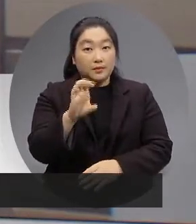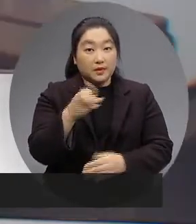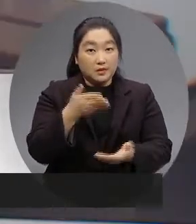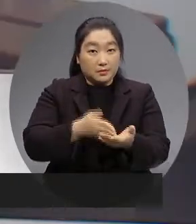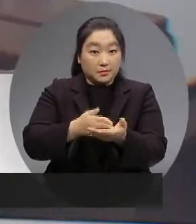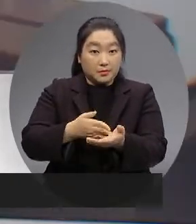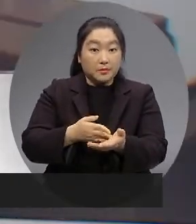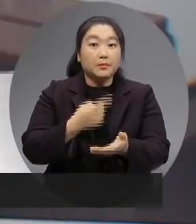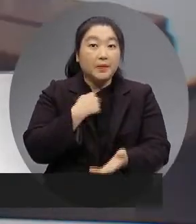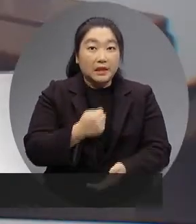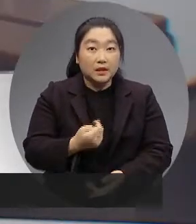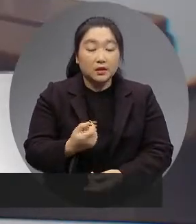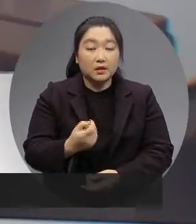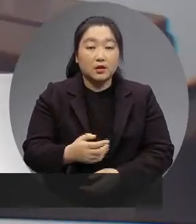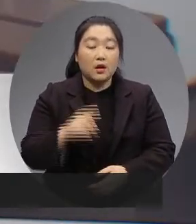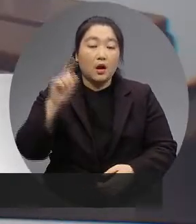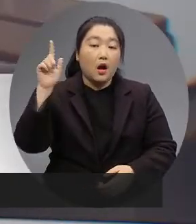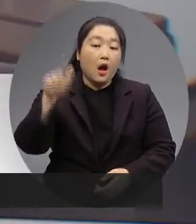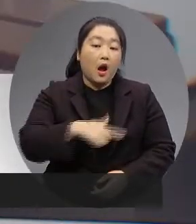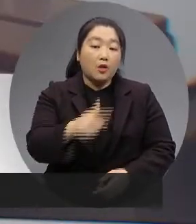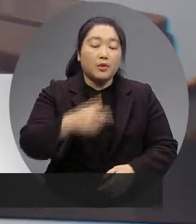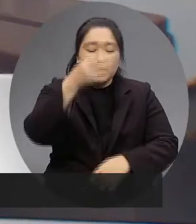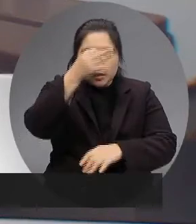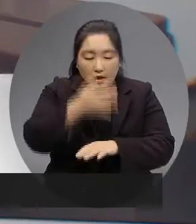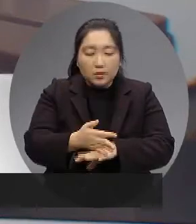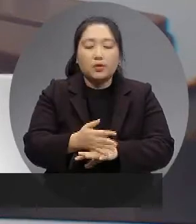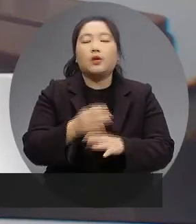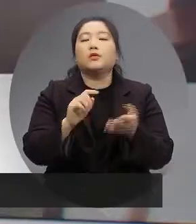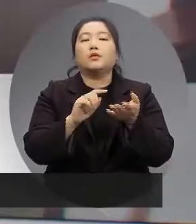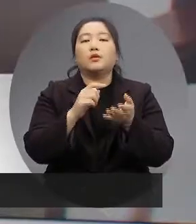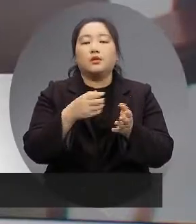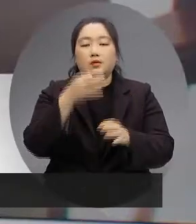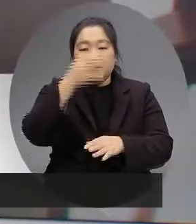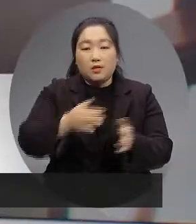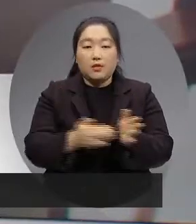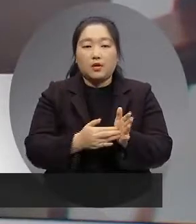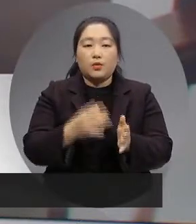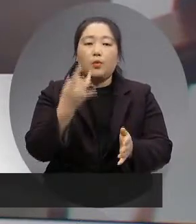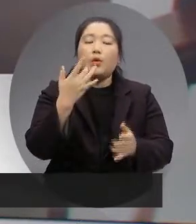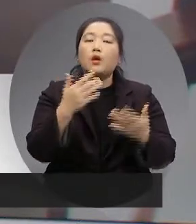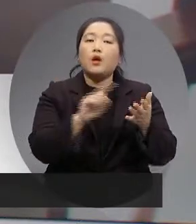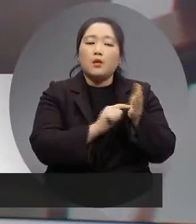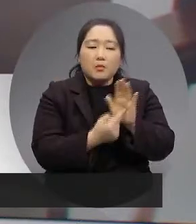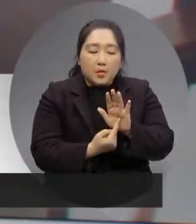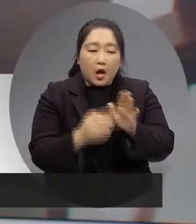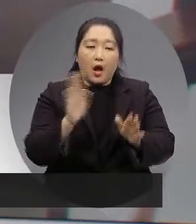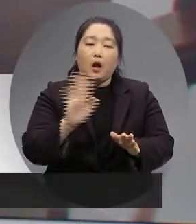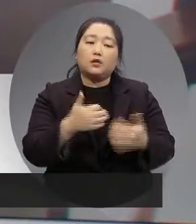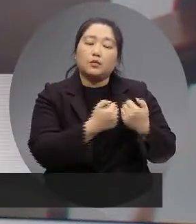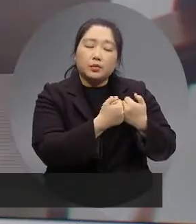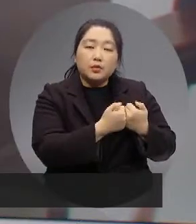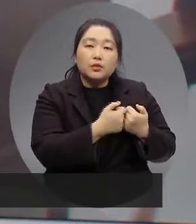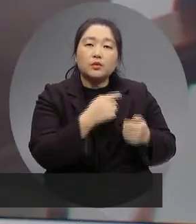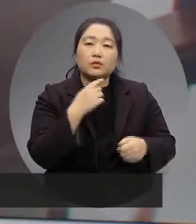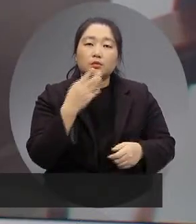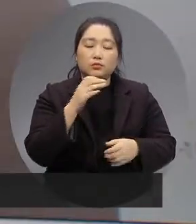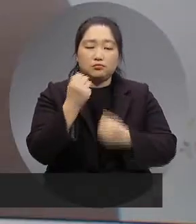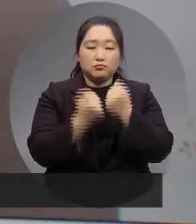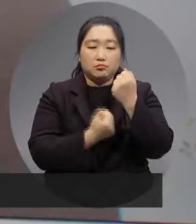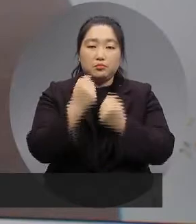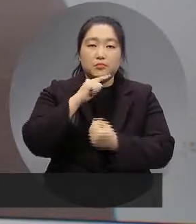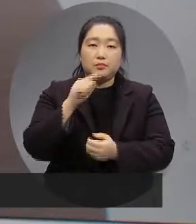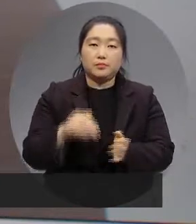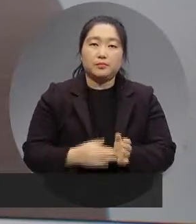보도해드렸죠. 이 발언 하루 만에 죄송하다며 공개 사과했는데 원래 비공개 회의였다고 해명했습니다.